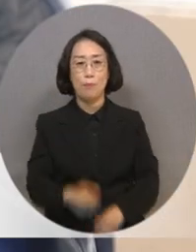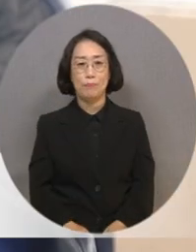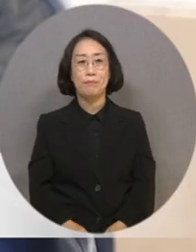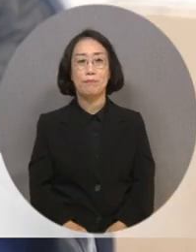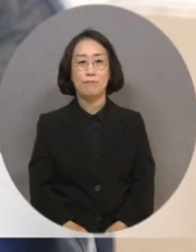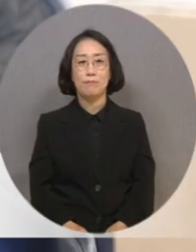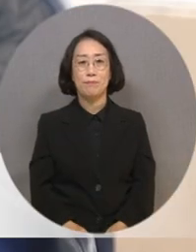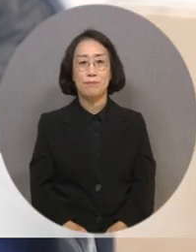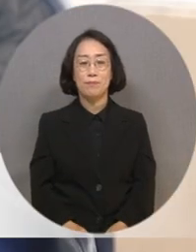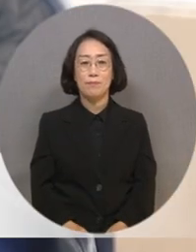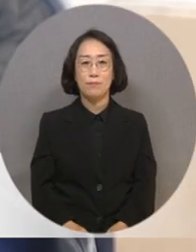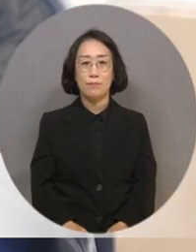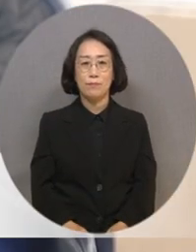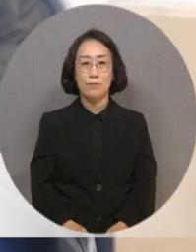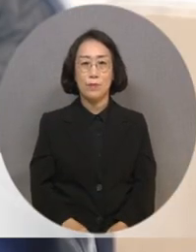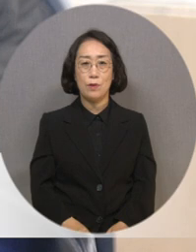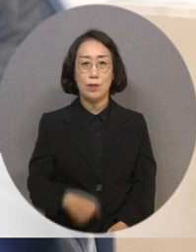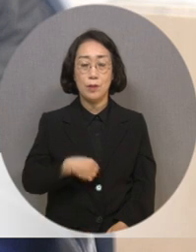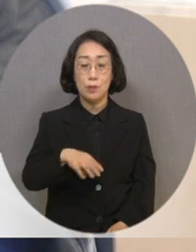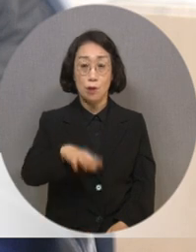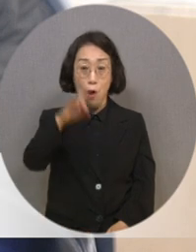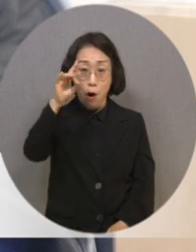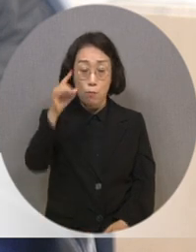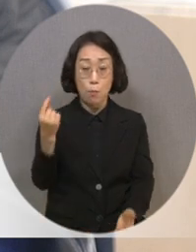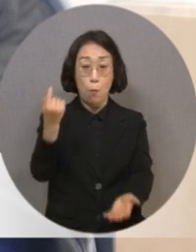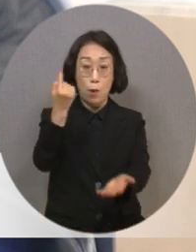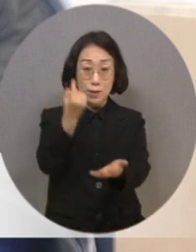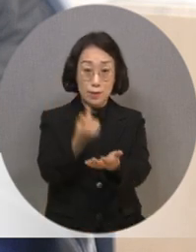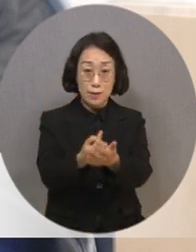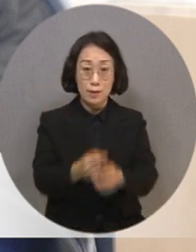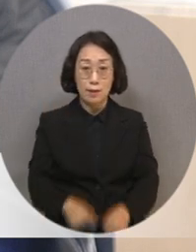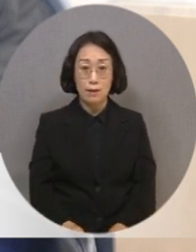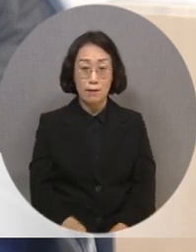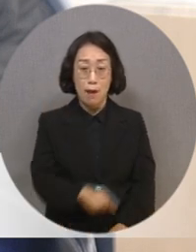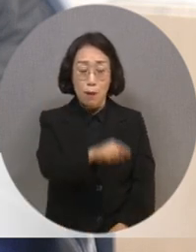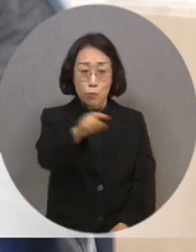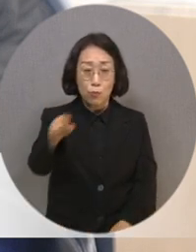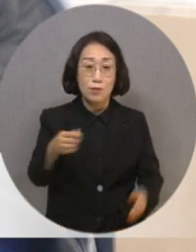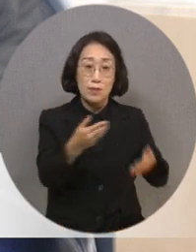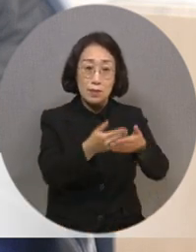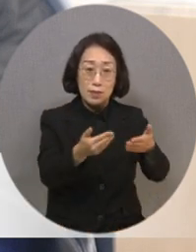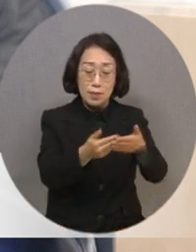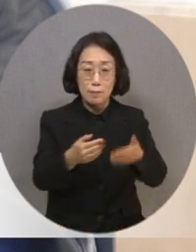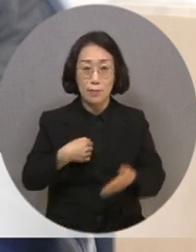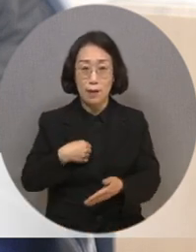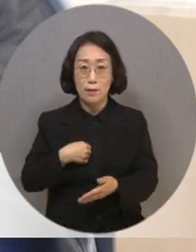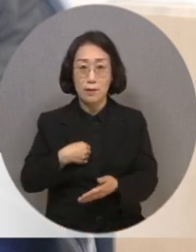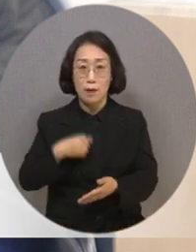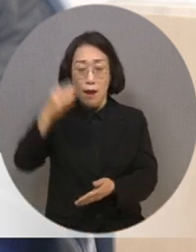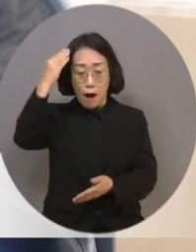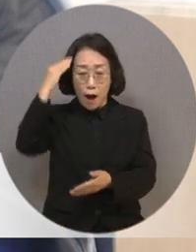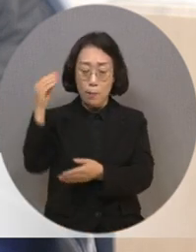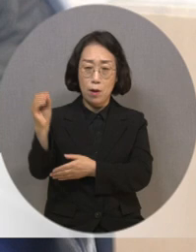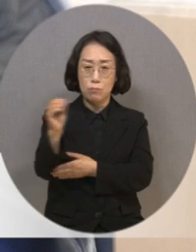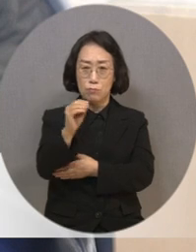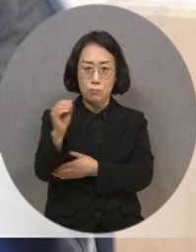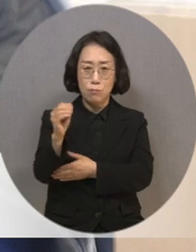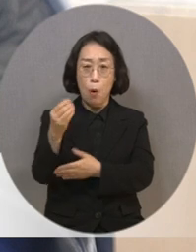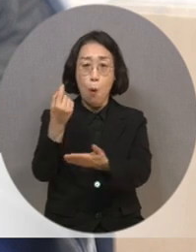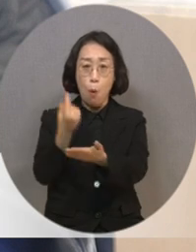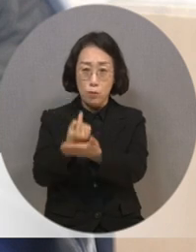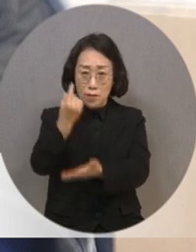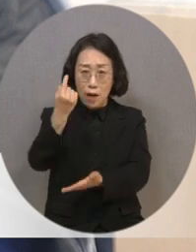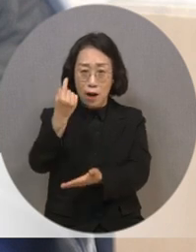맞습니다. 그 제가 이 처음에 올 때 이제 수채화만 하고 저는 서예를 이렇게 이제 서예는